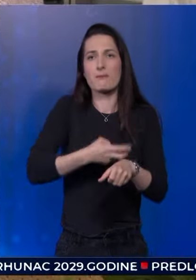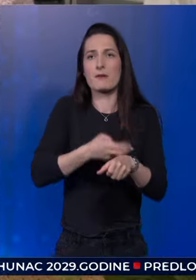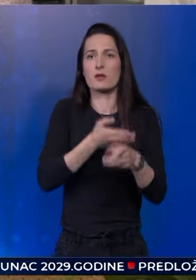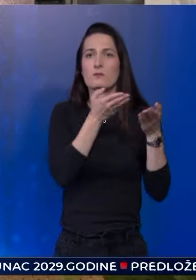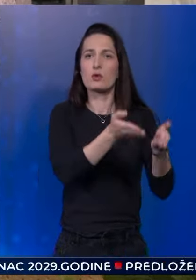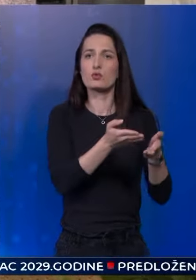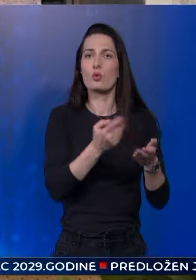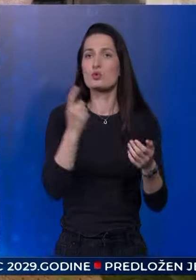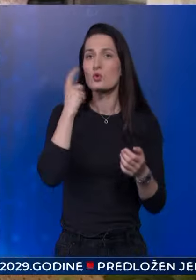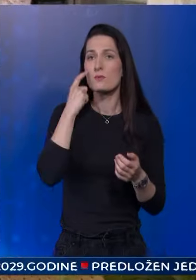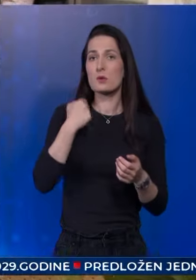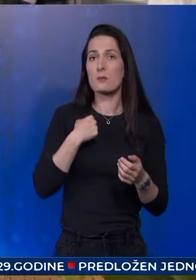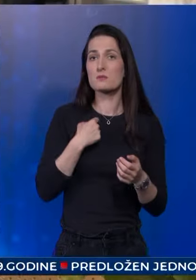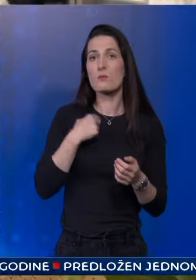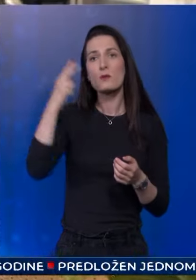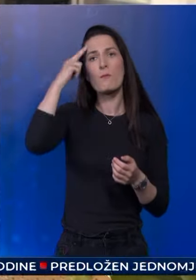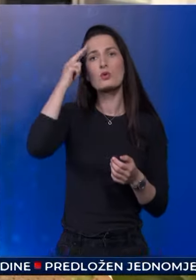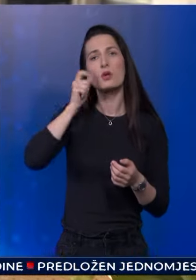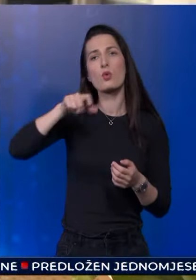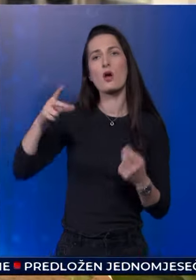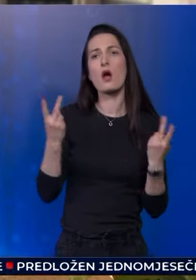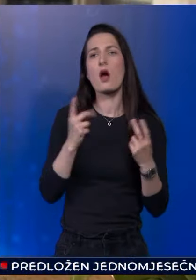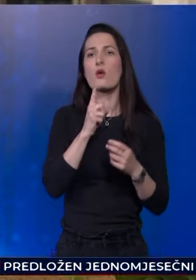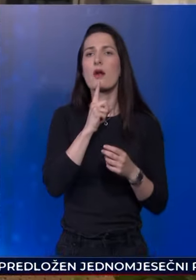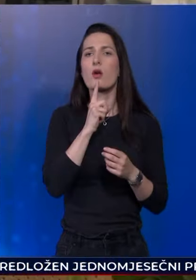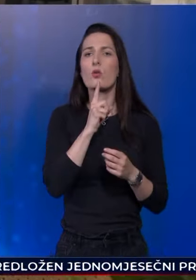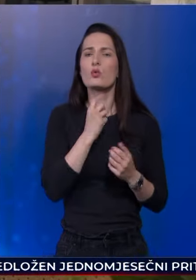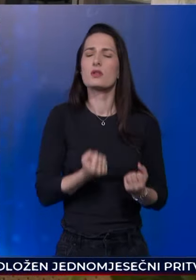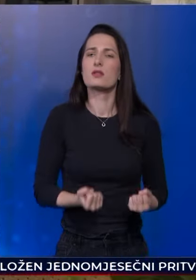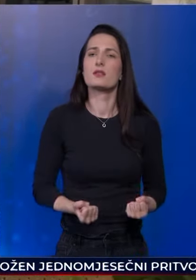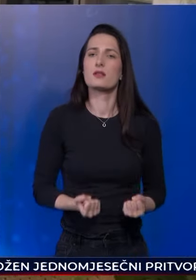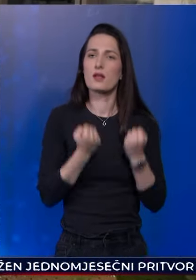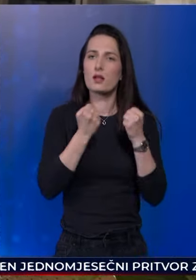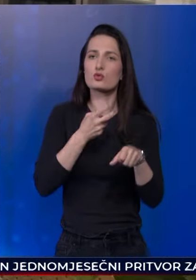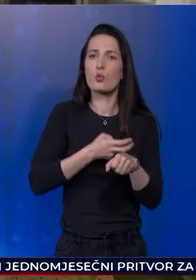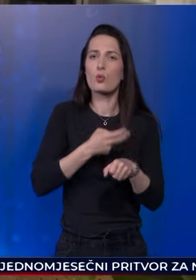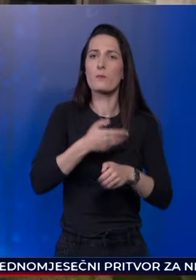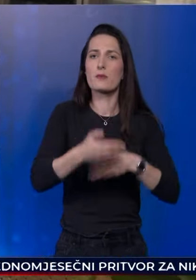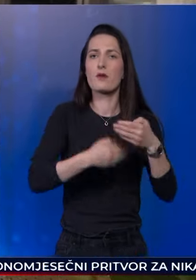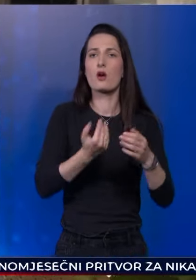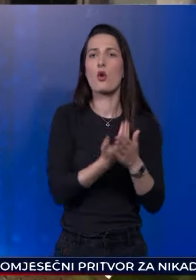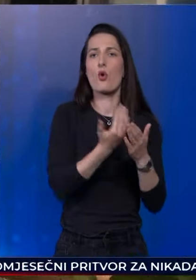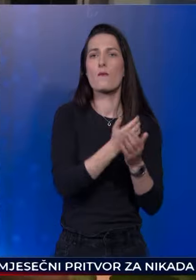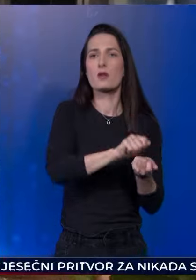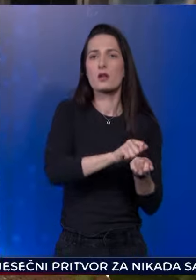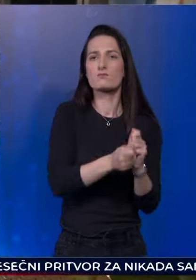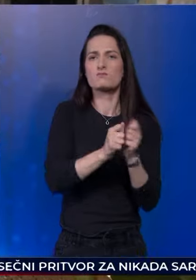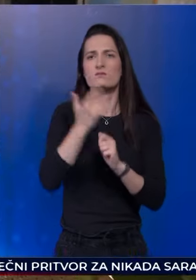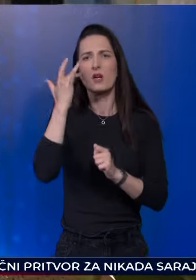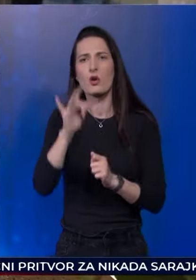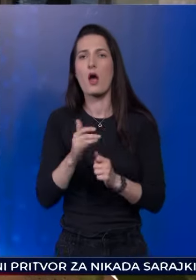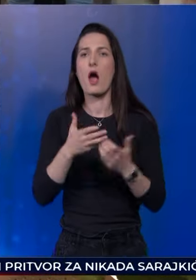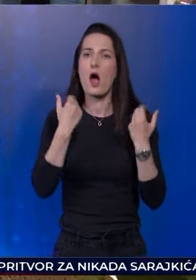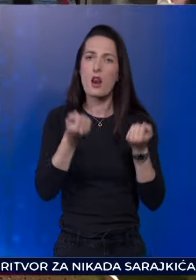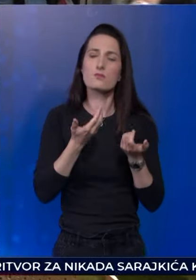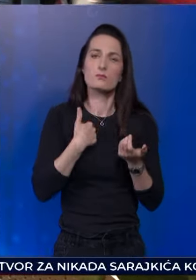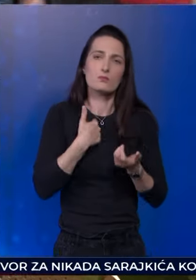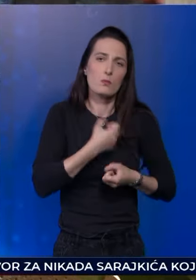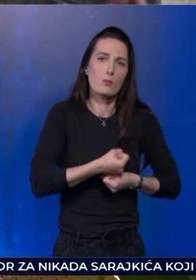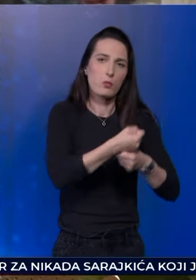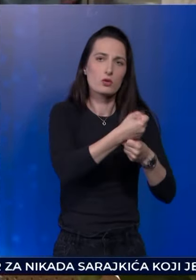priviknemo na tako nešto, obzirom da smo tako poznati u narodu kao neko ko se teško privikava na te neke nove stvari,